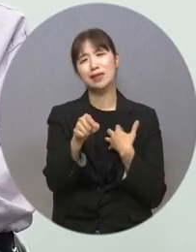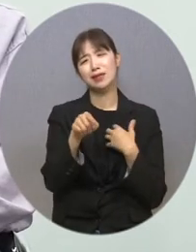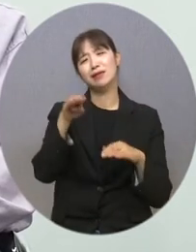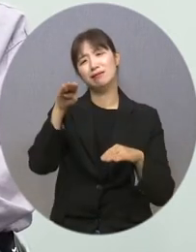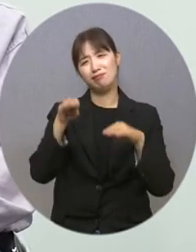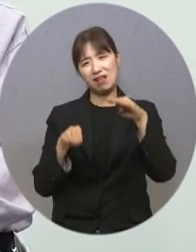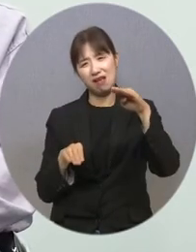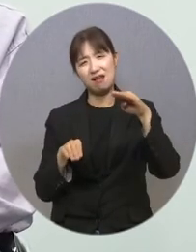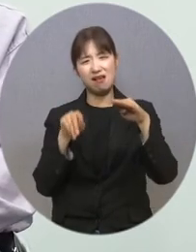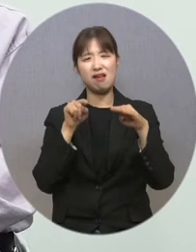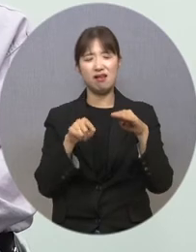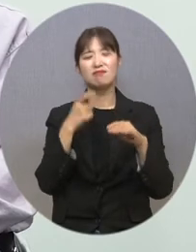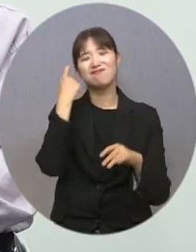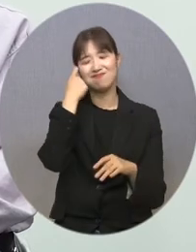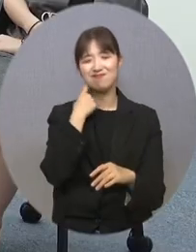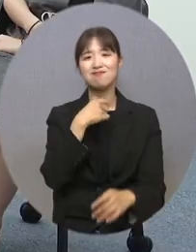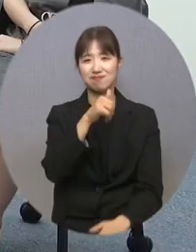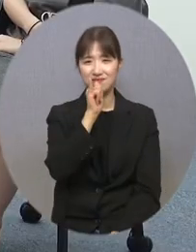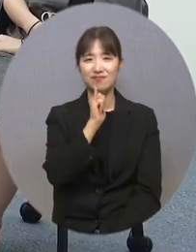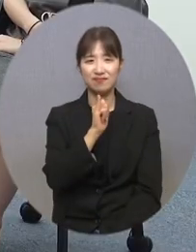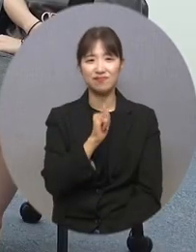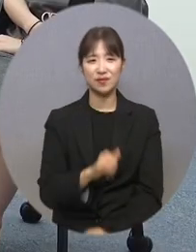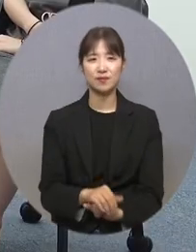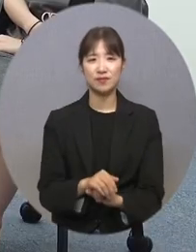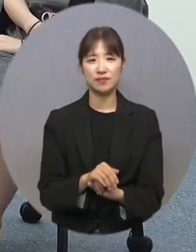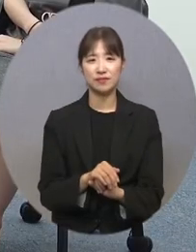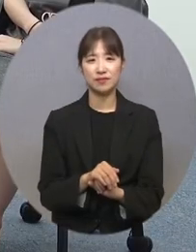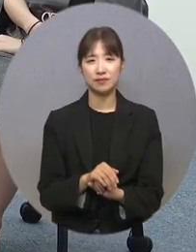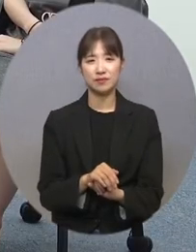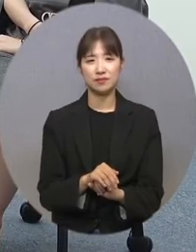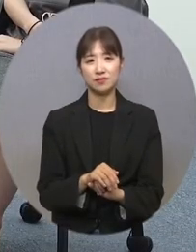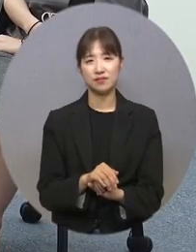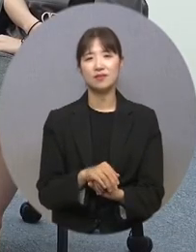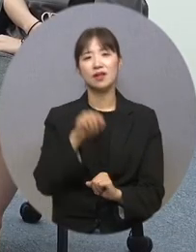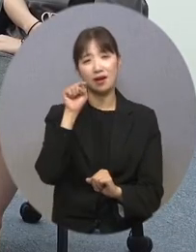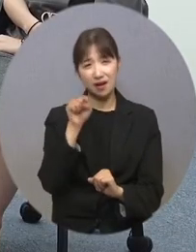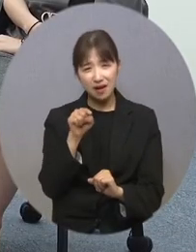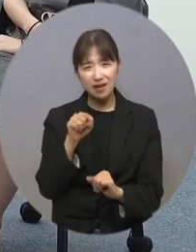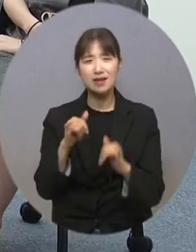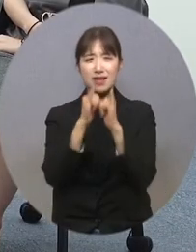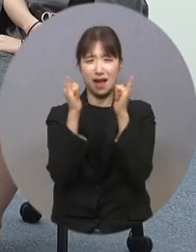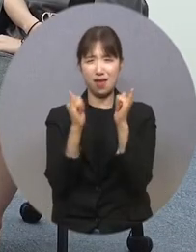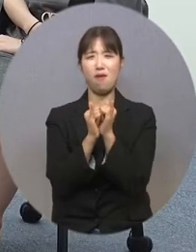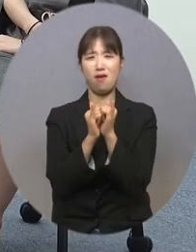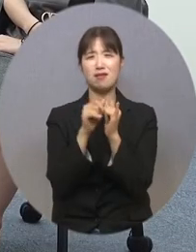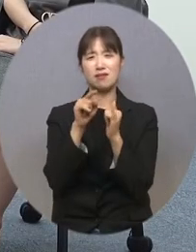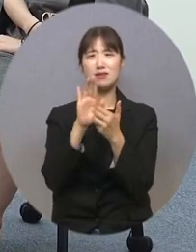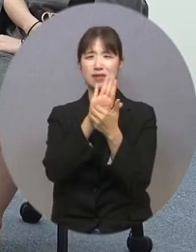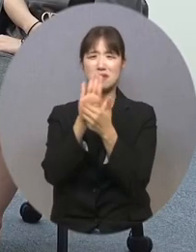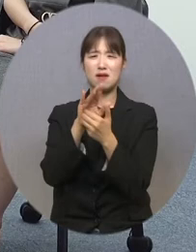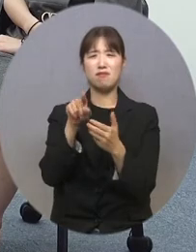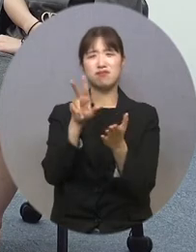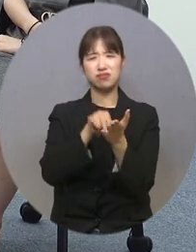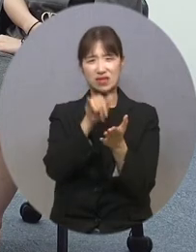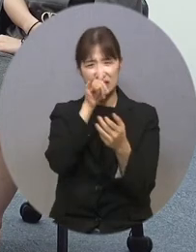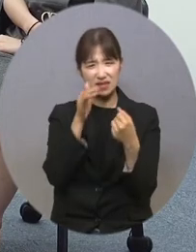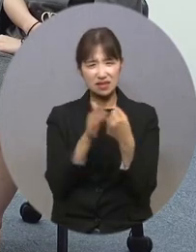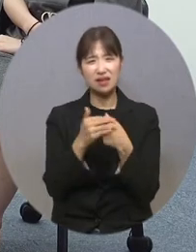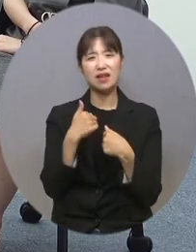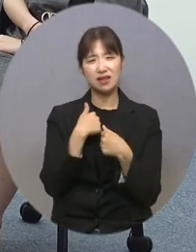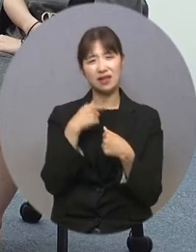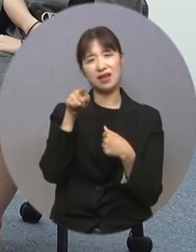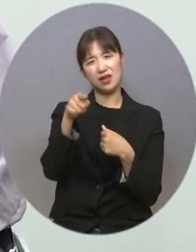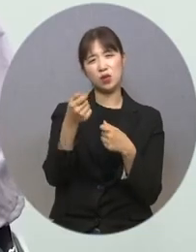이런 차이들을 많이 느꼈었던 것 같아요 갖고 어떻게든 이게 사회적인 장벽이 생겨서 내가